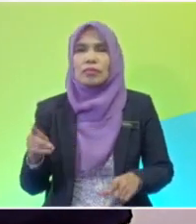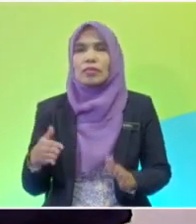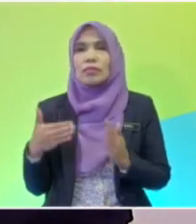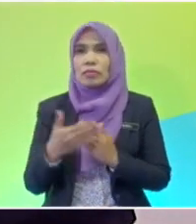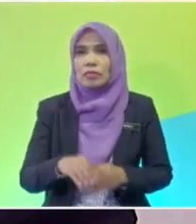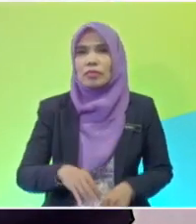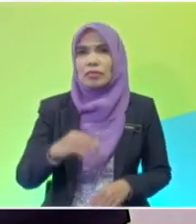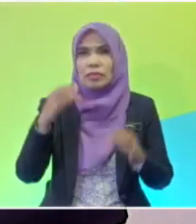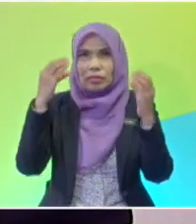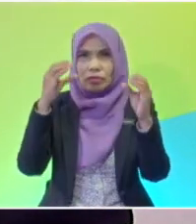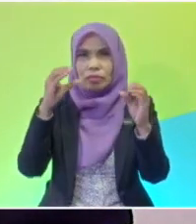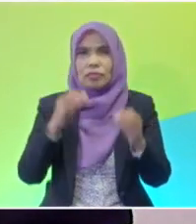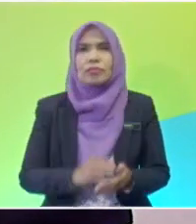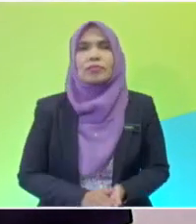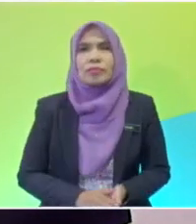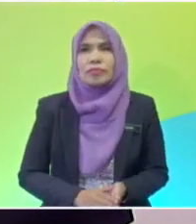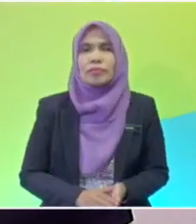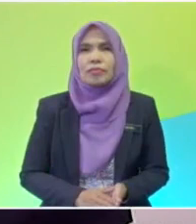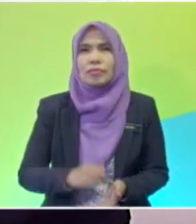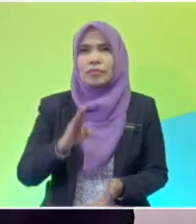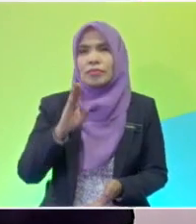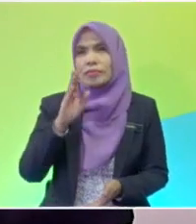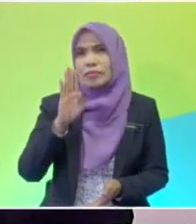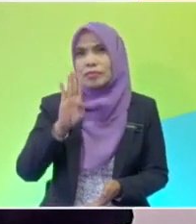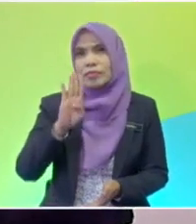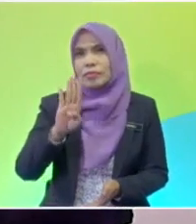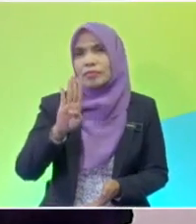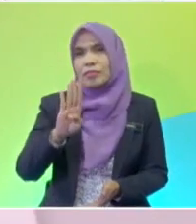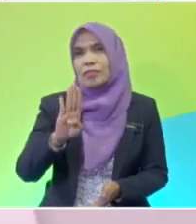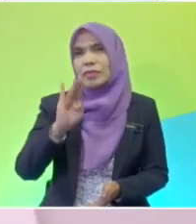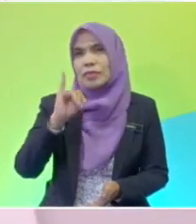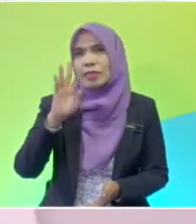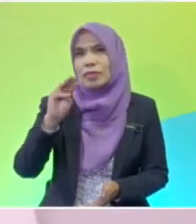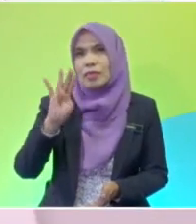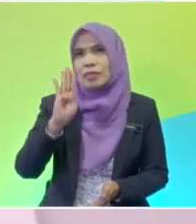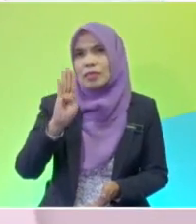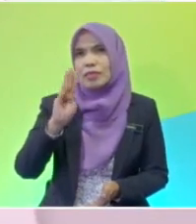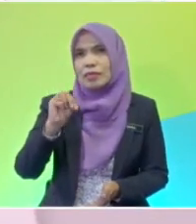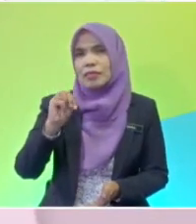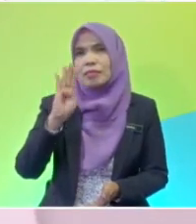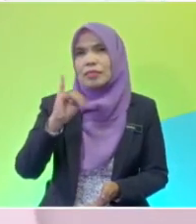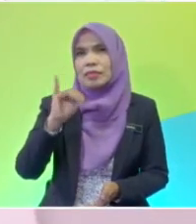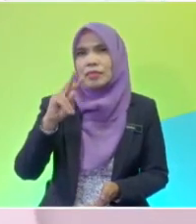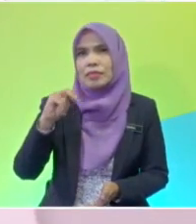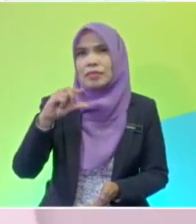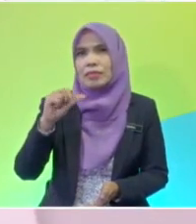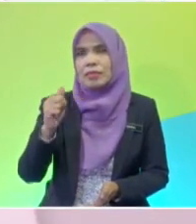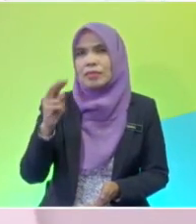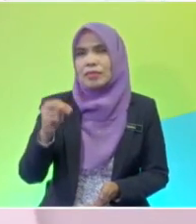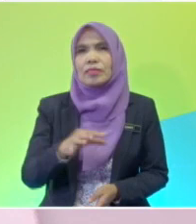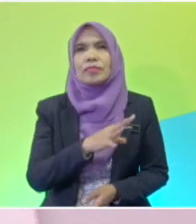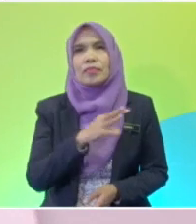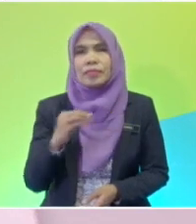Soalnya ini kita akan bicara dalam saya masih seterusnya kita boleh kata kita boleh kelompokkan mereka untuk